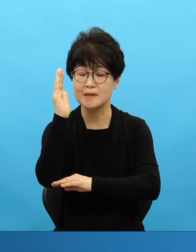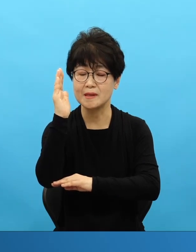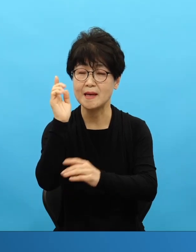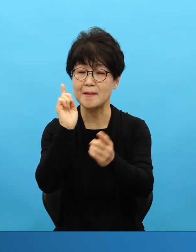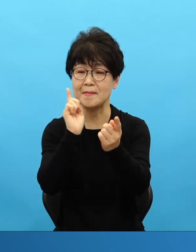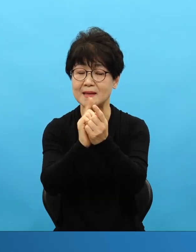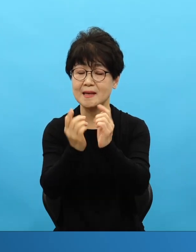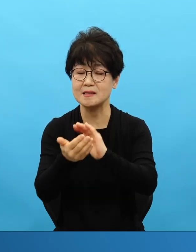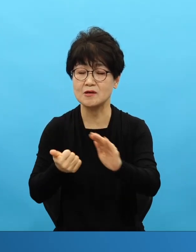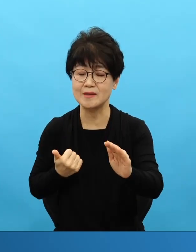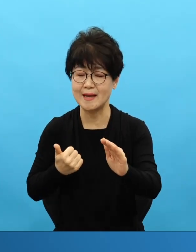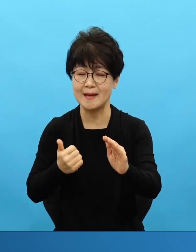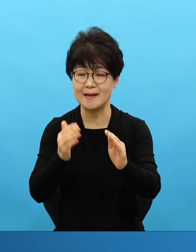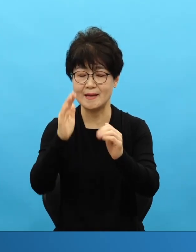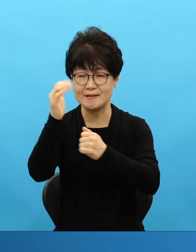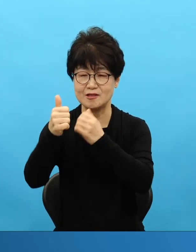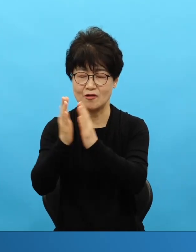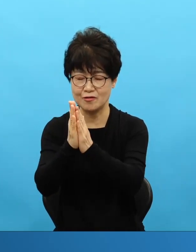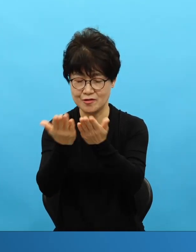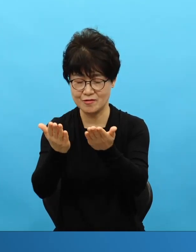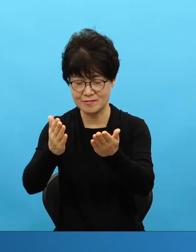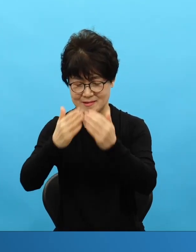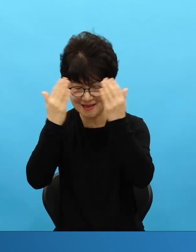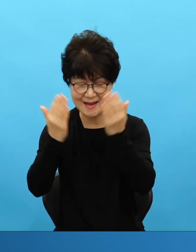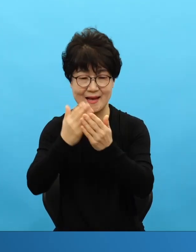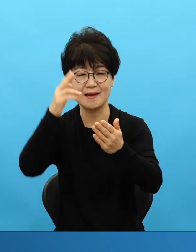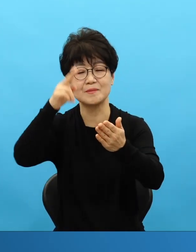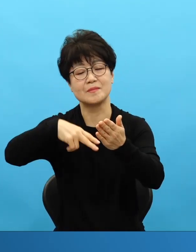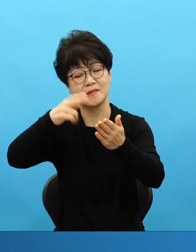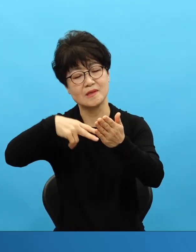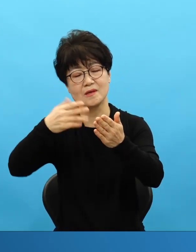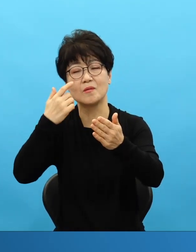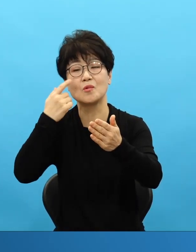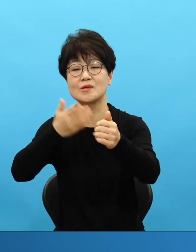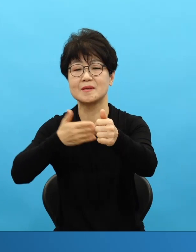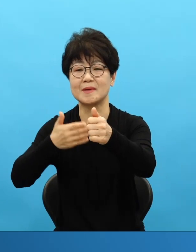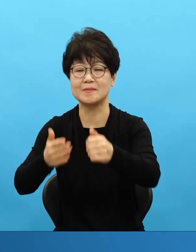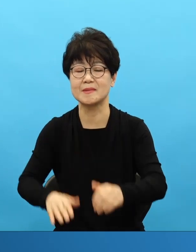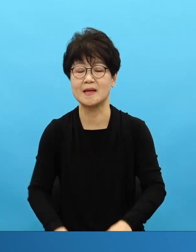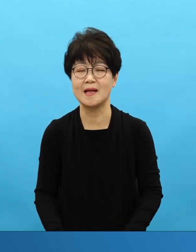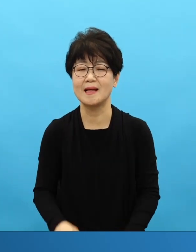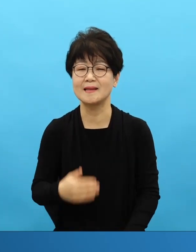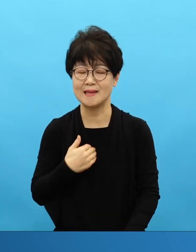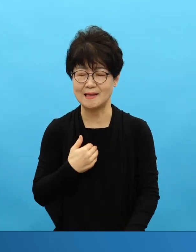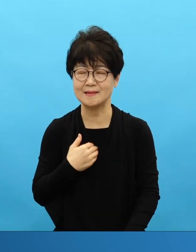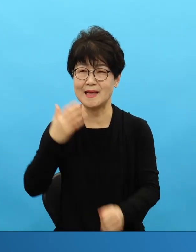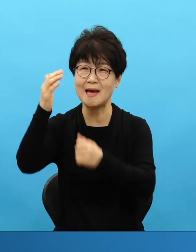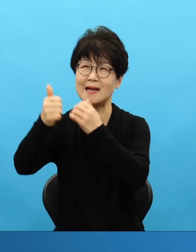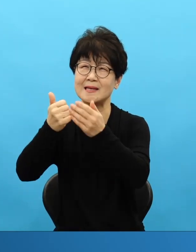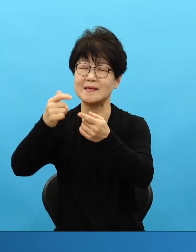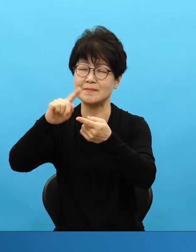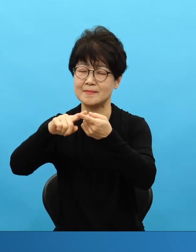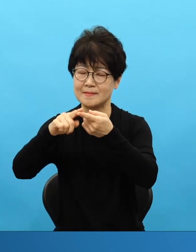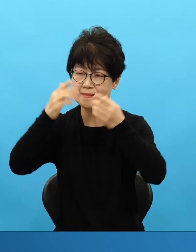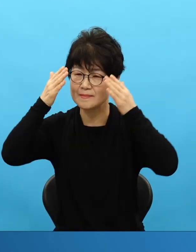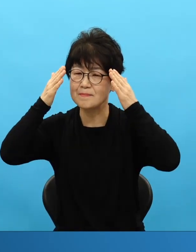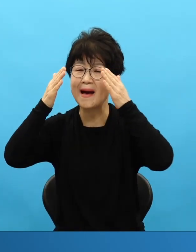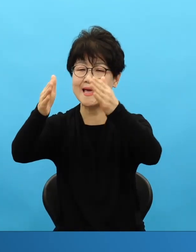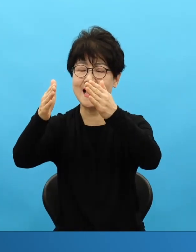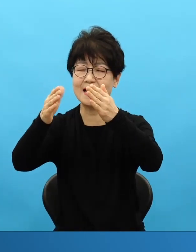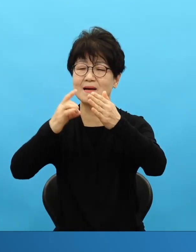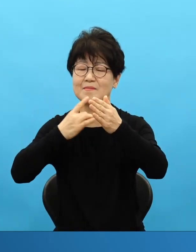your districts and you're having your meetings, it's good to look up the verses. 저는 여기서 이제 방향만 얘기를 해주는 겁니다. I'm going to give you the direction